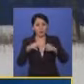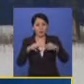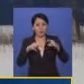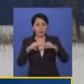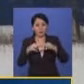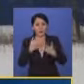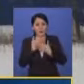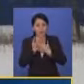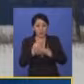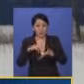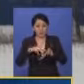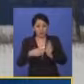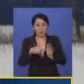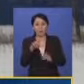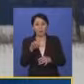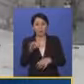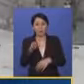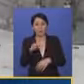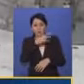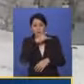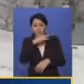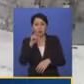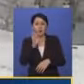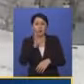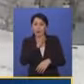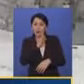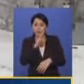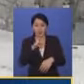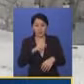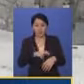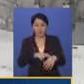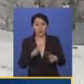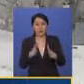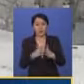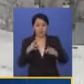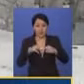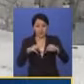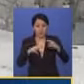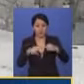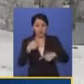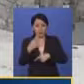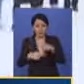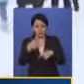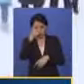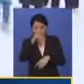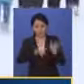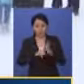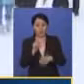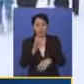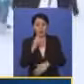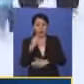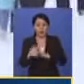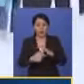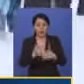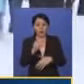деп сұрады. Жоспарға сай Мамлютка ауданында көпбалалы аналар мен дәрігерлерге арналған тұрғын үйдің құрылысы келесі жылы басталмақ. Ал қала